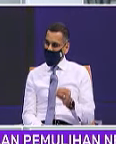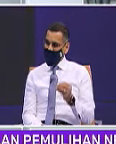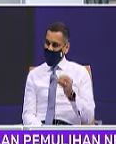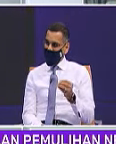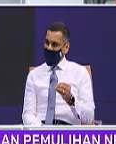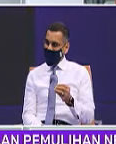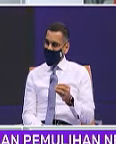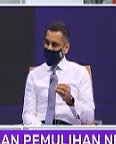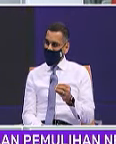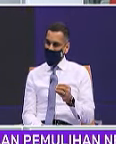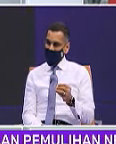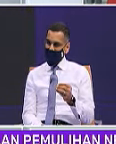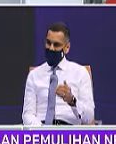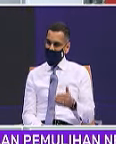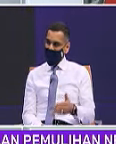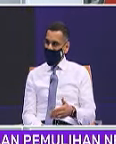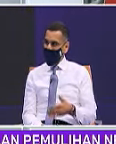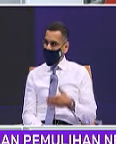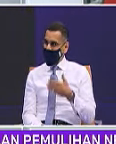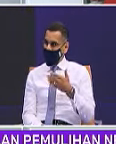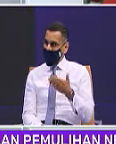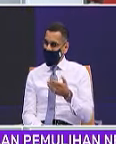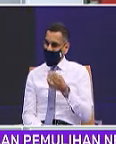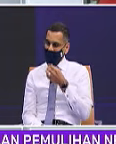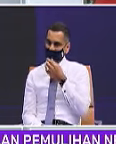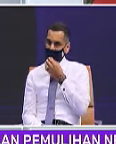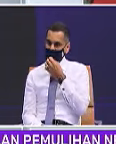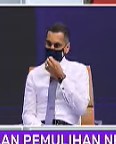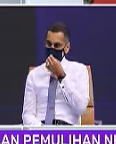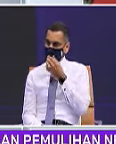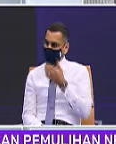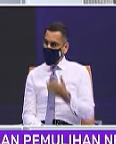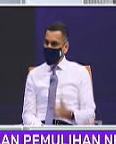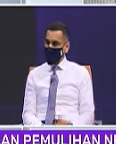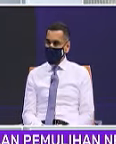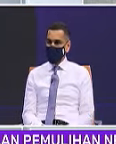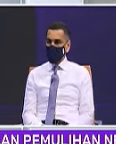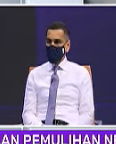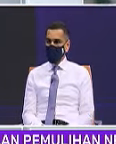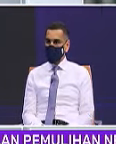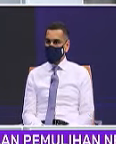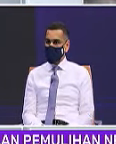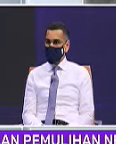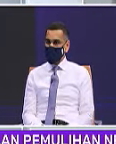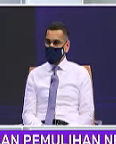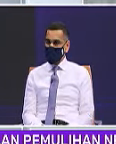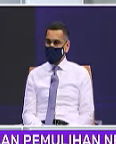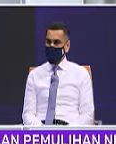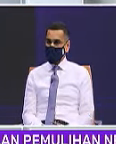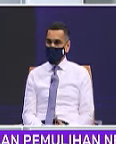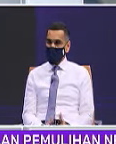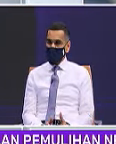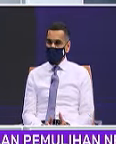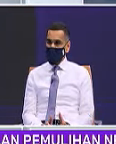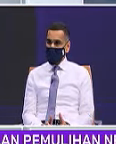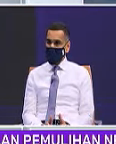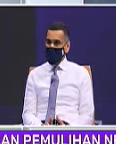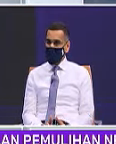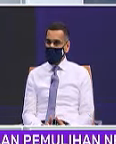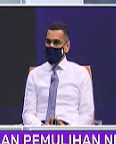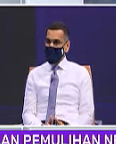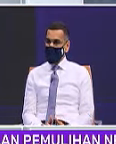sosial yang sedia ada tetapi kita telah memperluaskan menambah baik dan kita juga melihat kepada